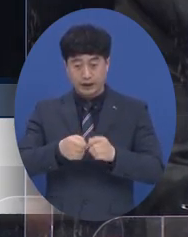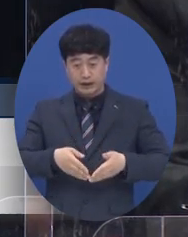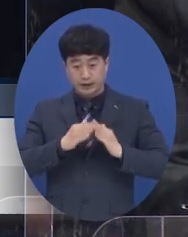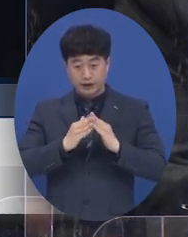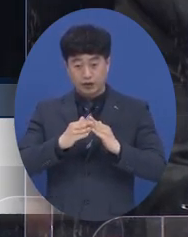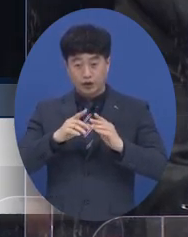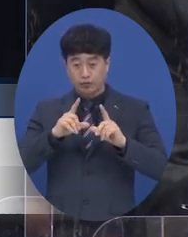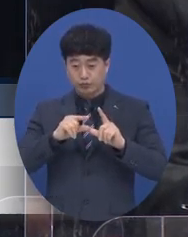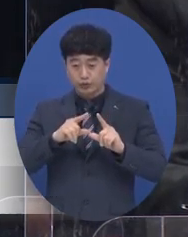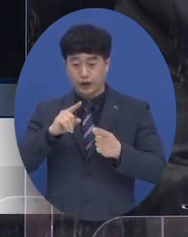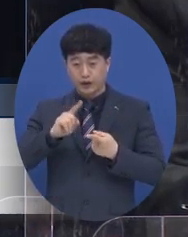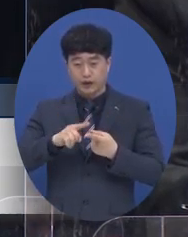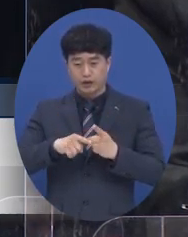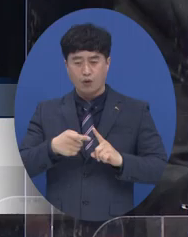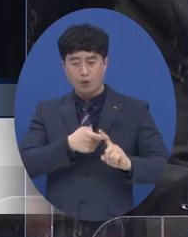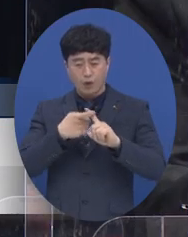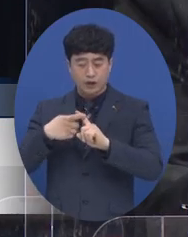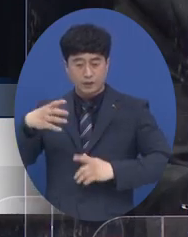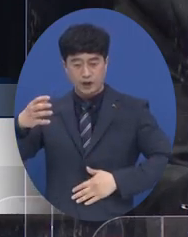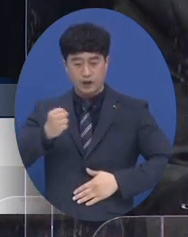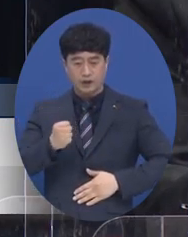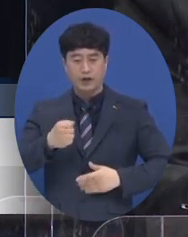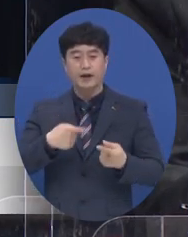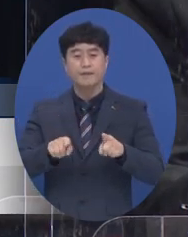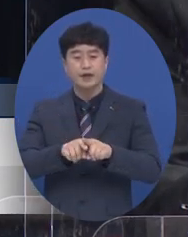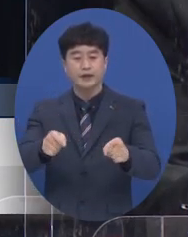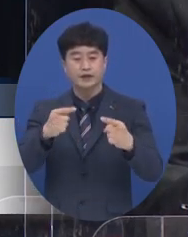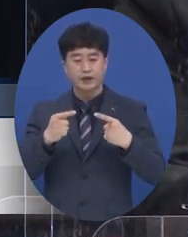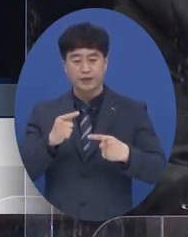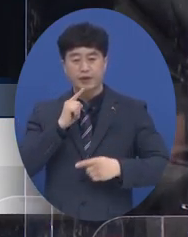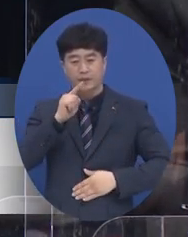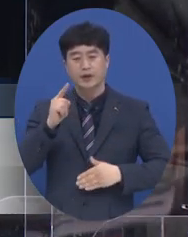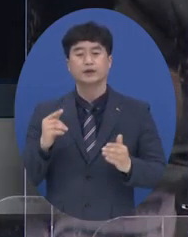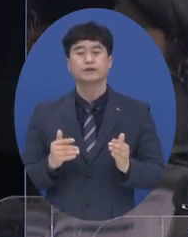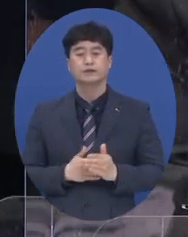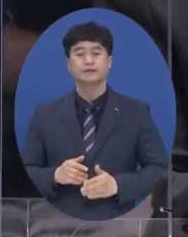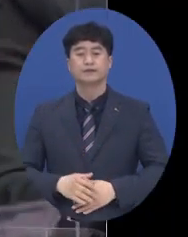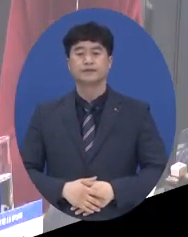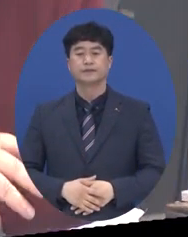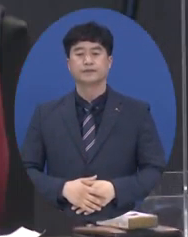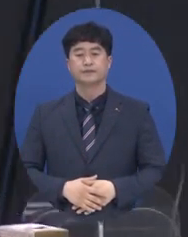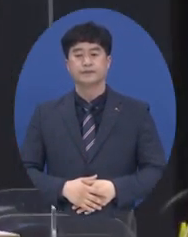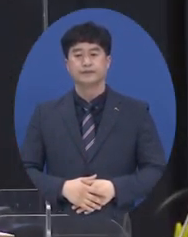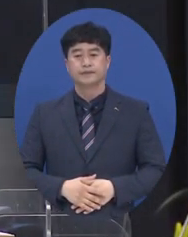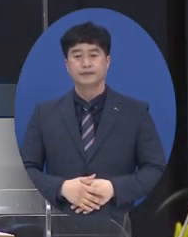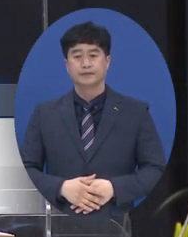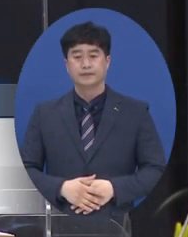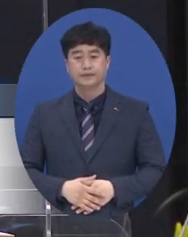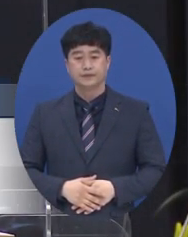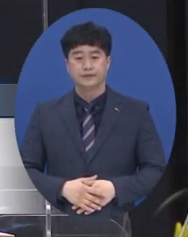구체화시키는 부분들에 대해서 더 관심을 갖고 함께할 수 있도록 하겠다는 말씀을 드립니다.